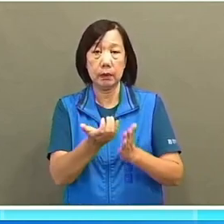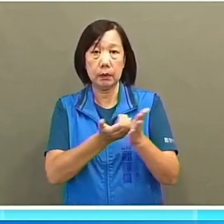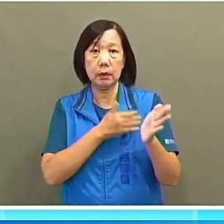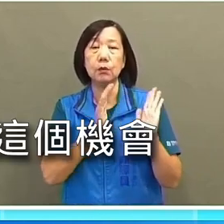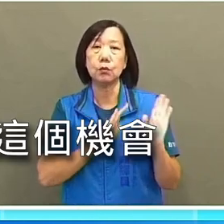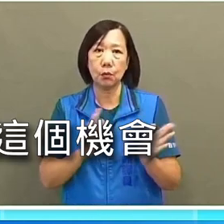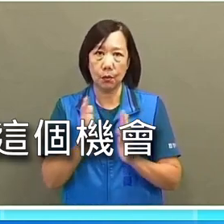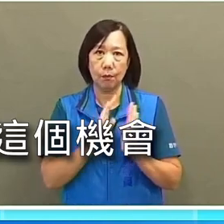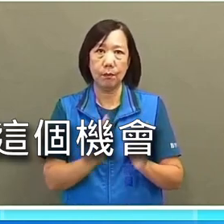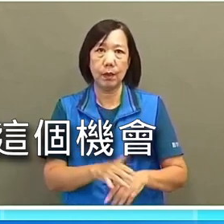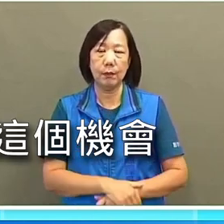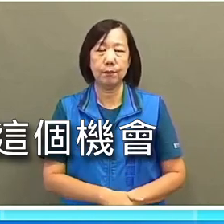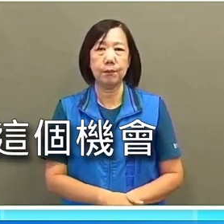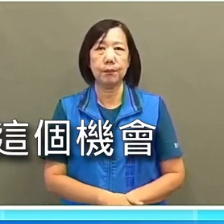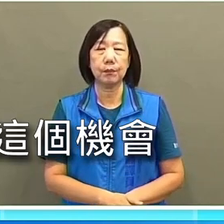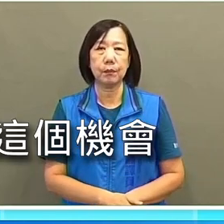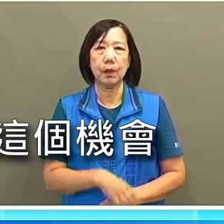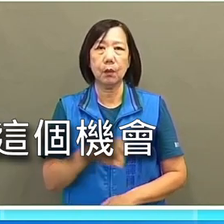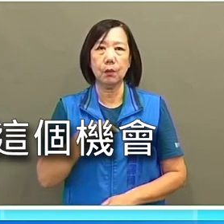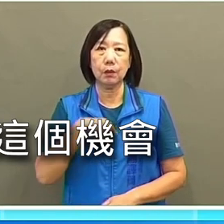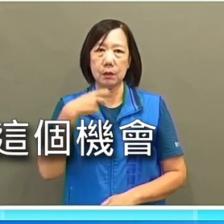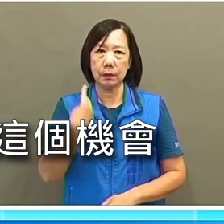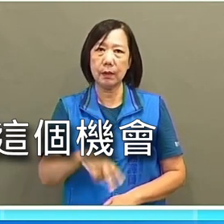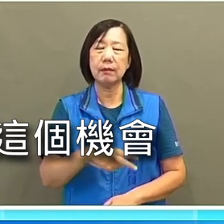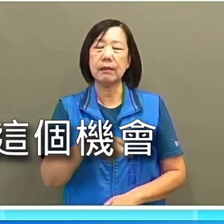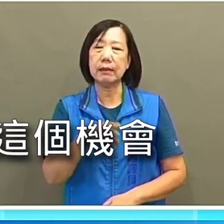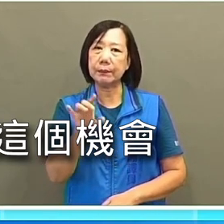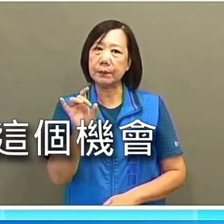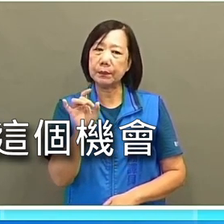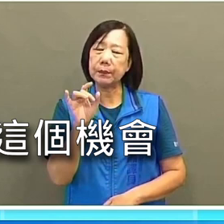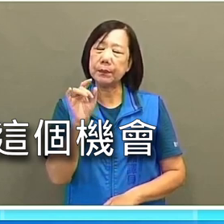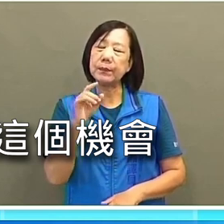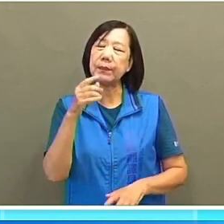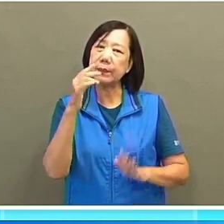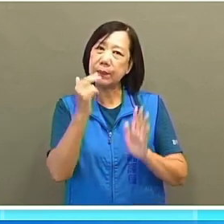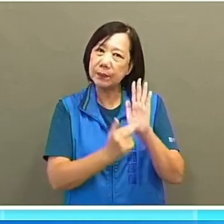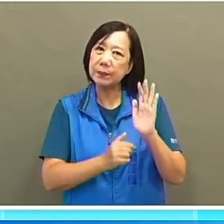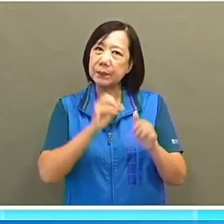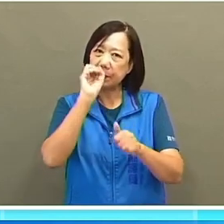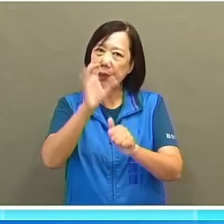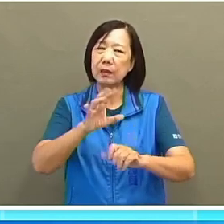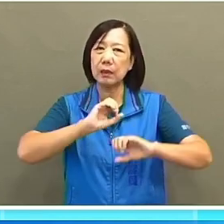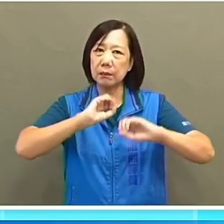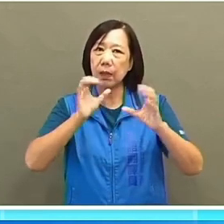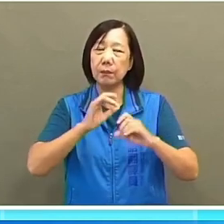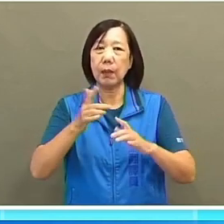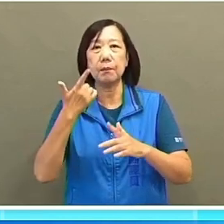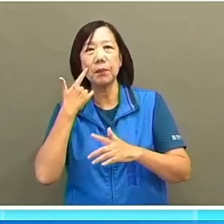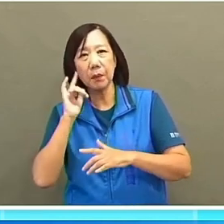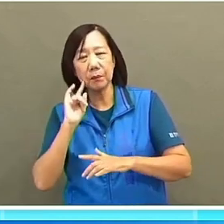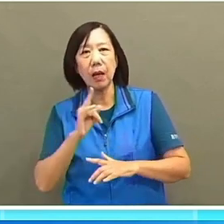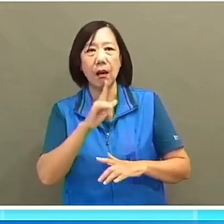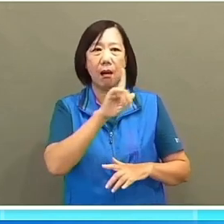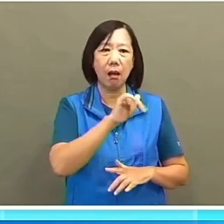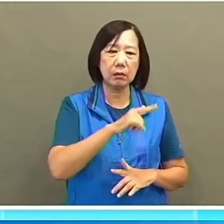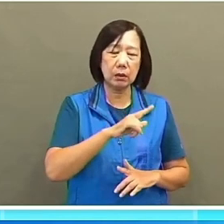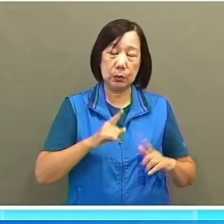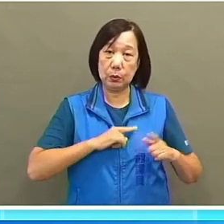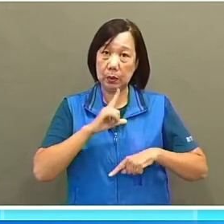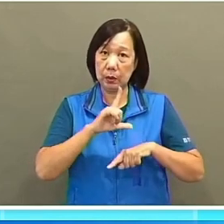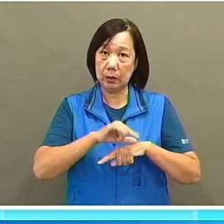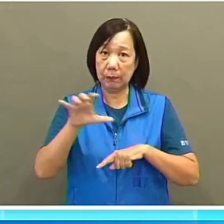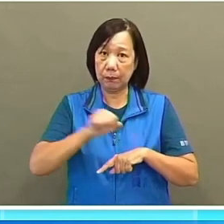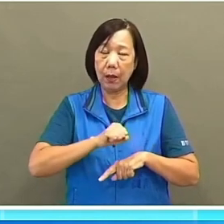备。同时我要在这里再次借这个机会呼吁我们的家长以及我们的老师，随时